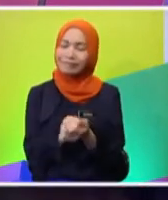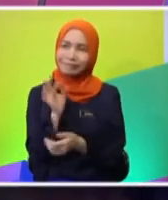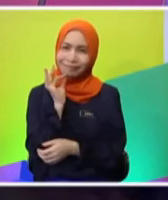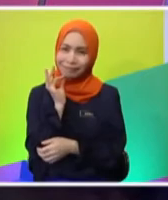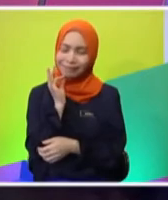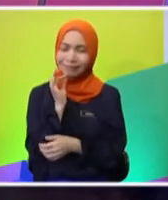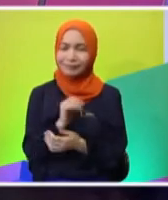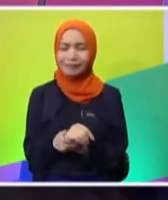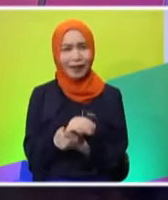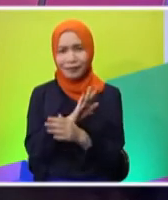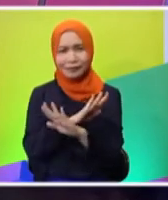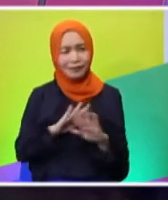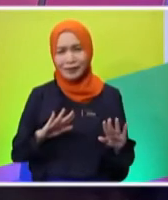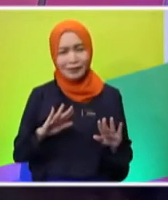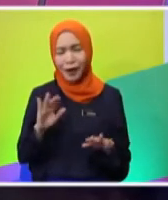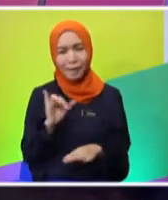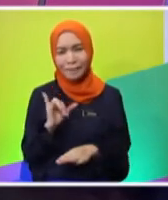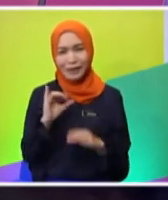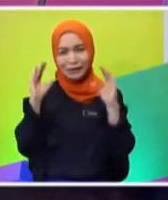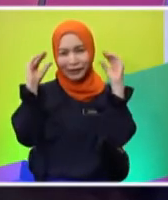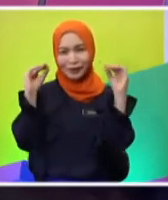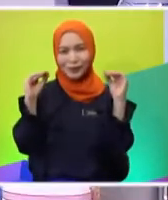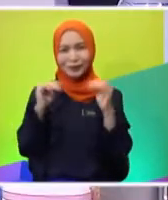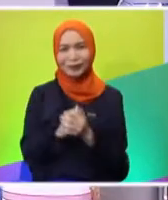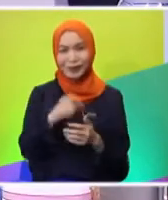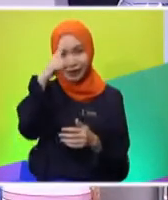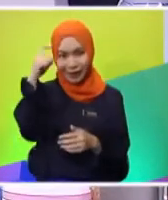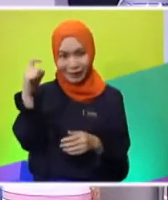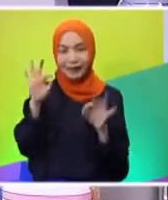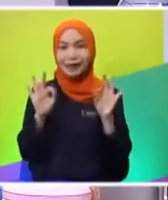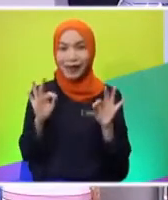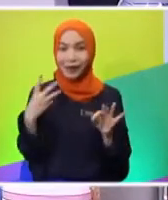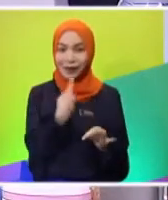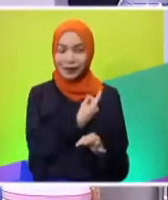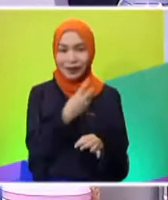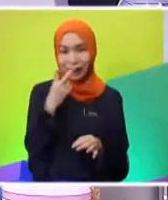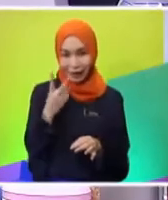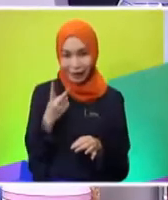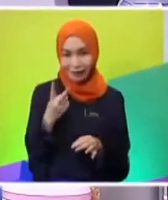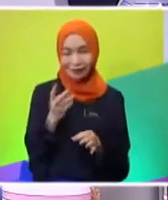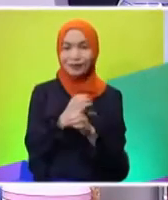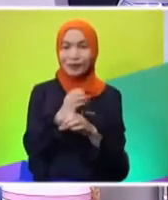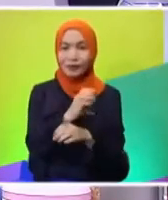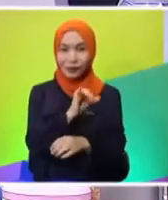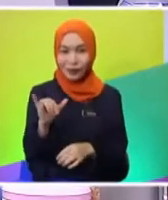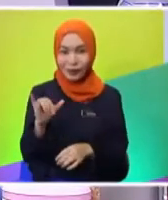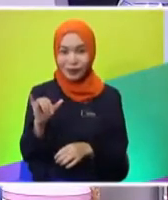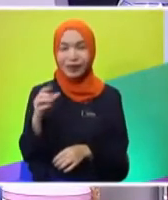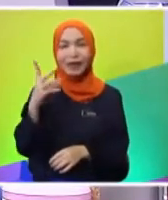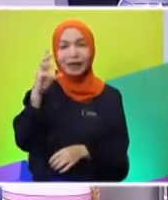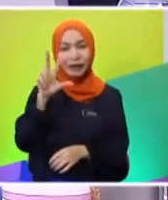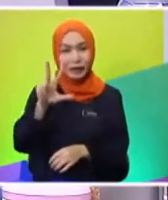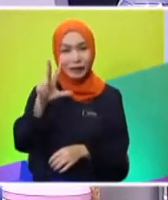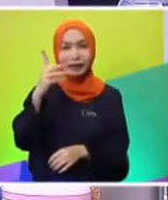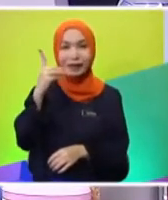Eh tak sama uego sebab kalau kita lihat tubuh negara ini berbentuk 3D Iya